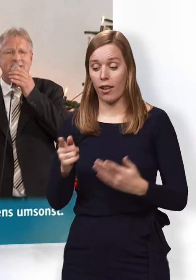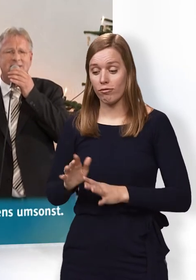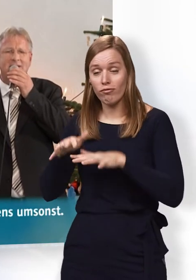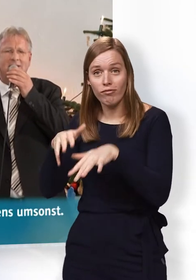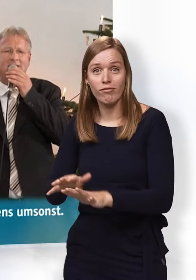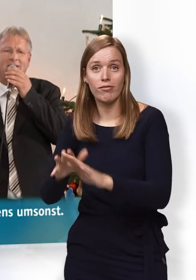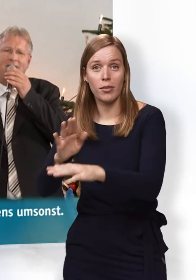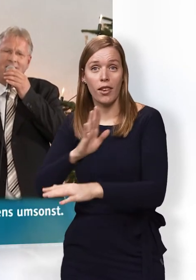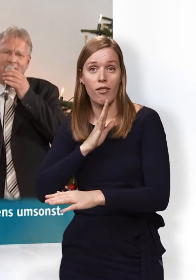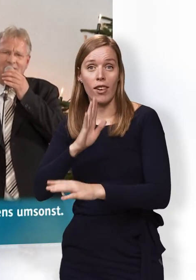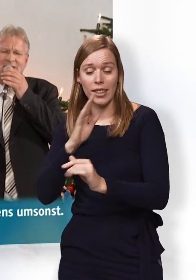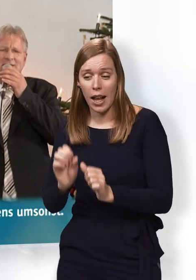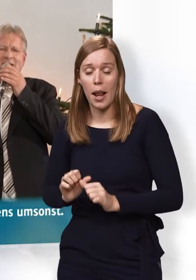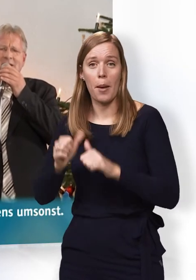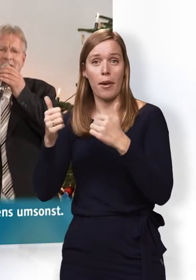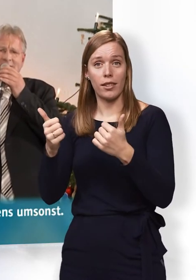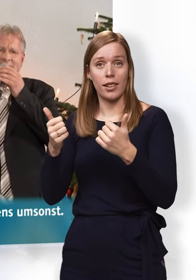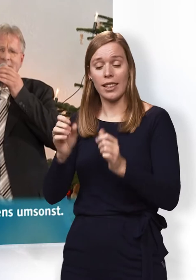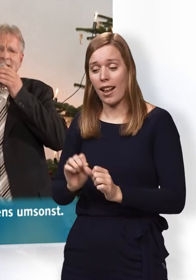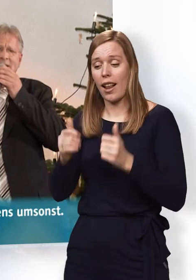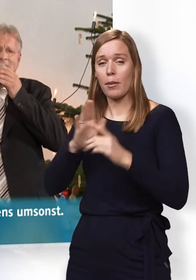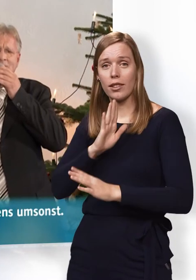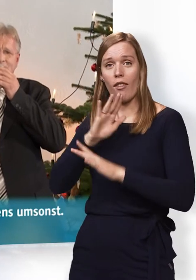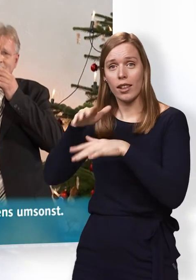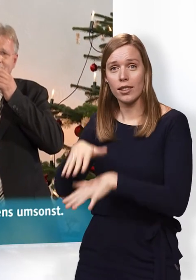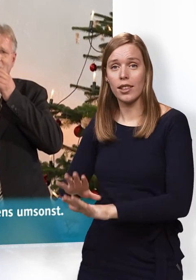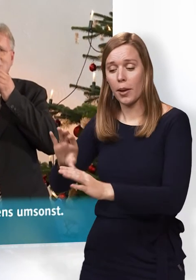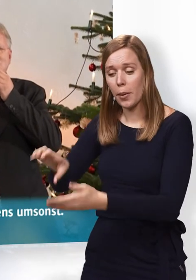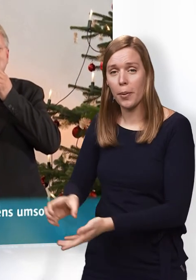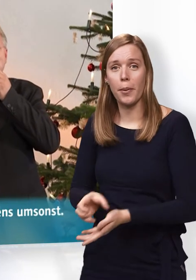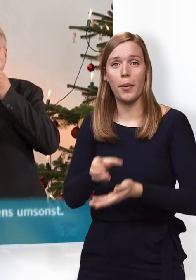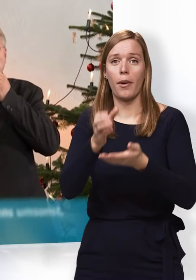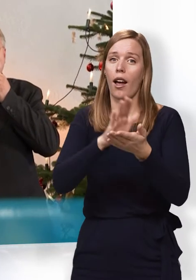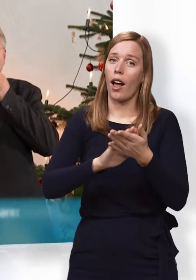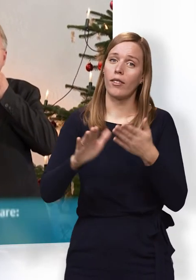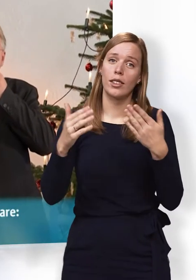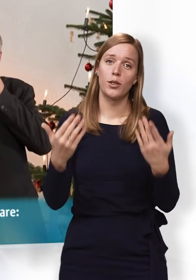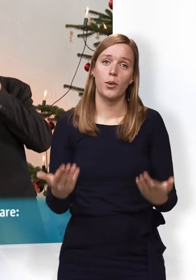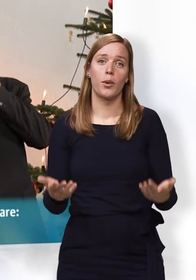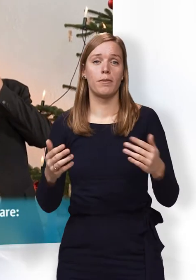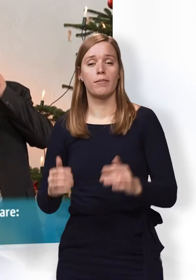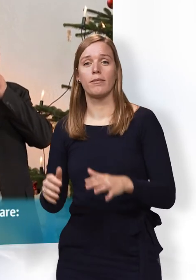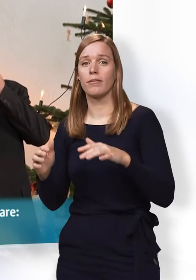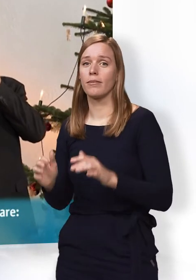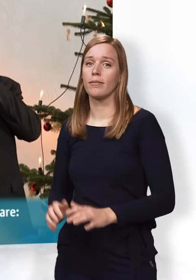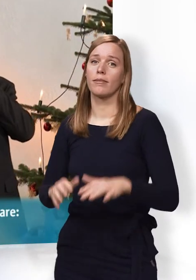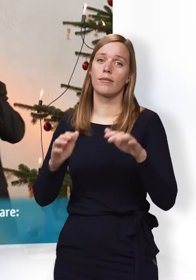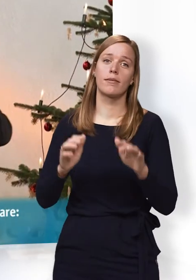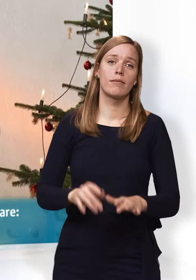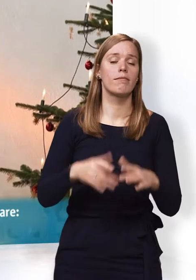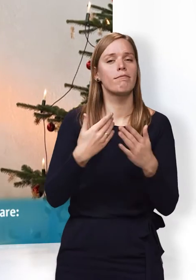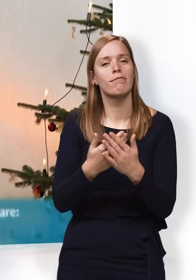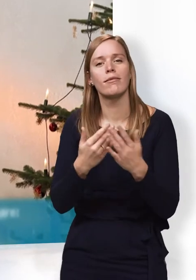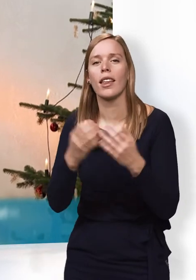Lebendiges Wasser, Wasser des Lebens umsonst. Das ist das